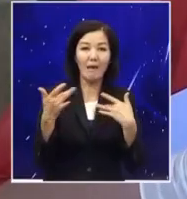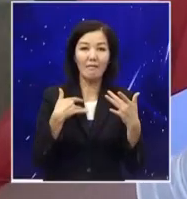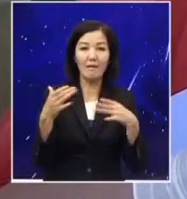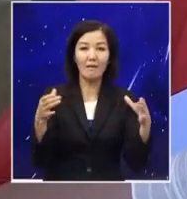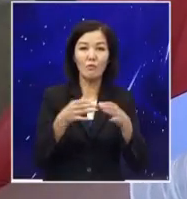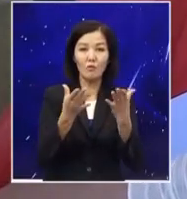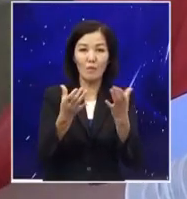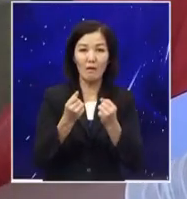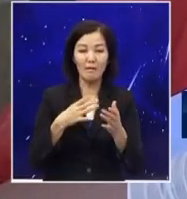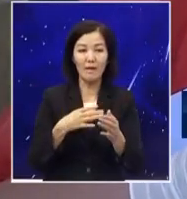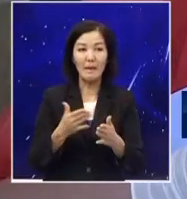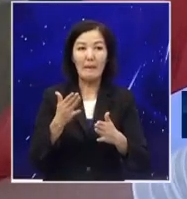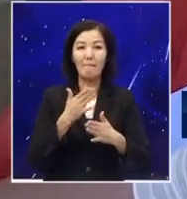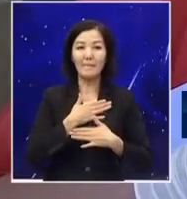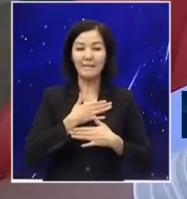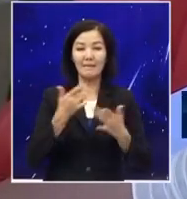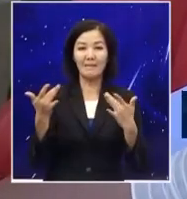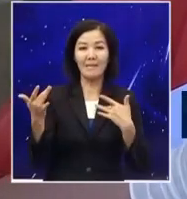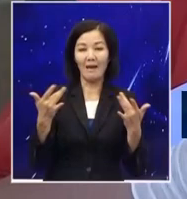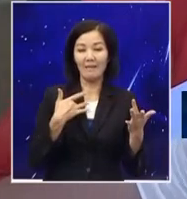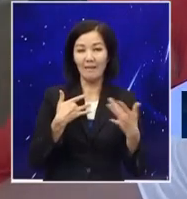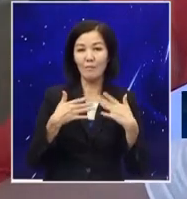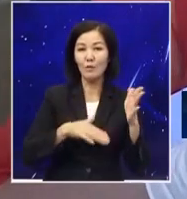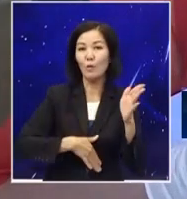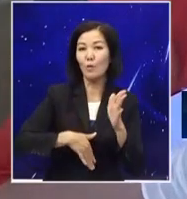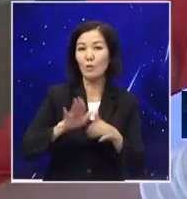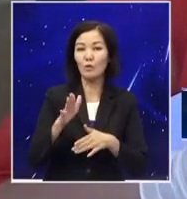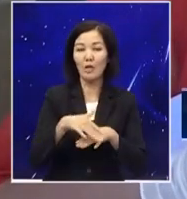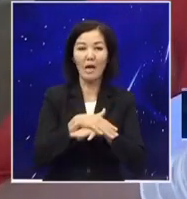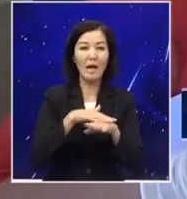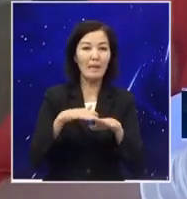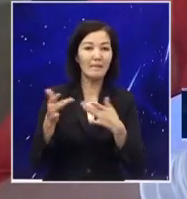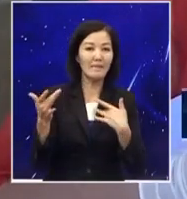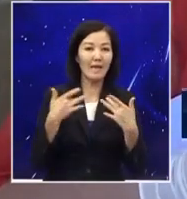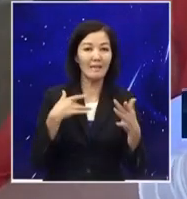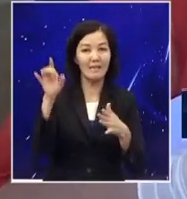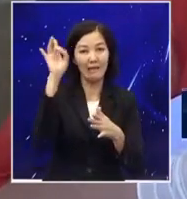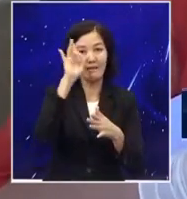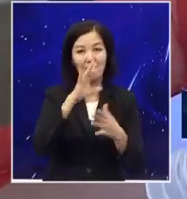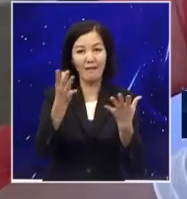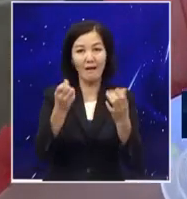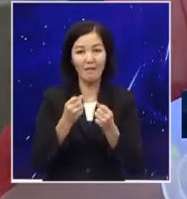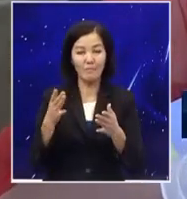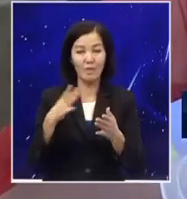Мінекей біздің театрымыз мынадай үздік халық театры деген атаққа ие болып жатыр.